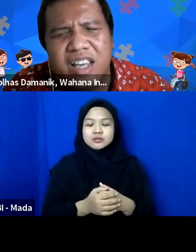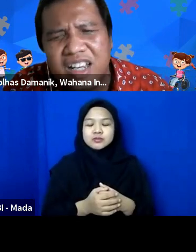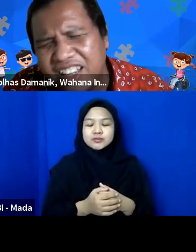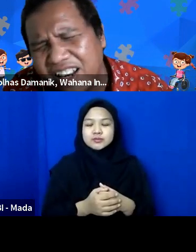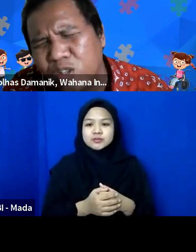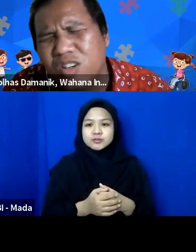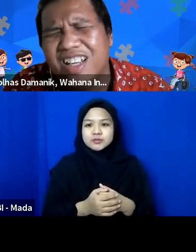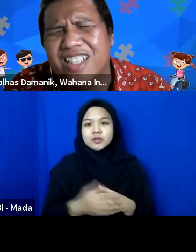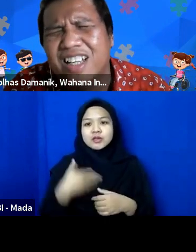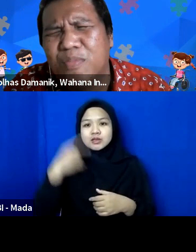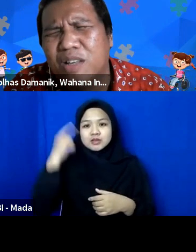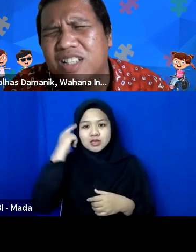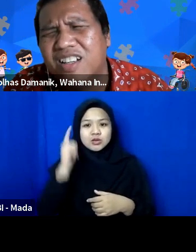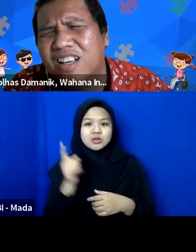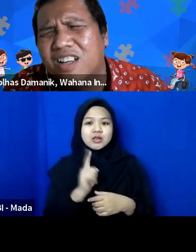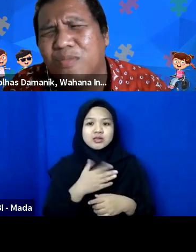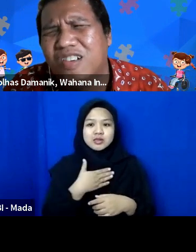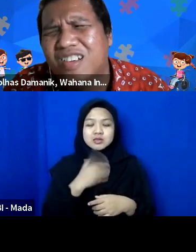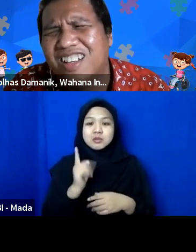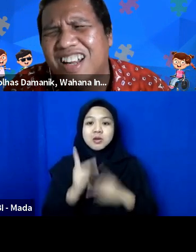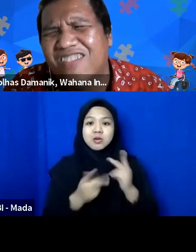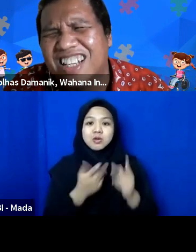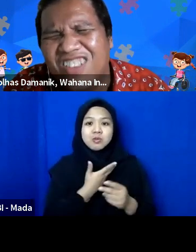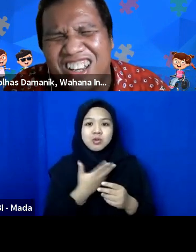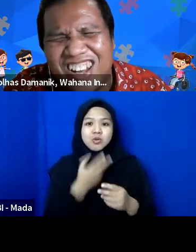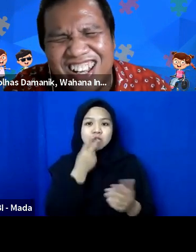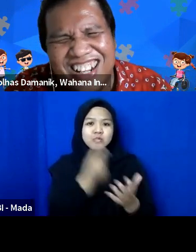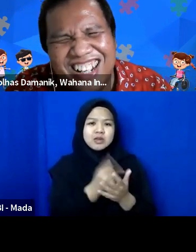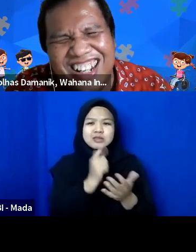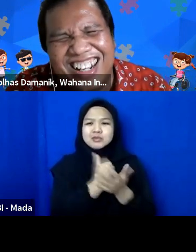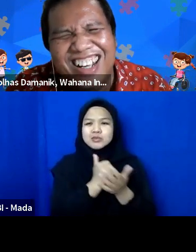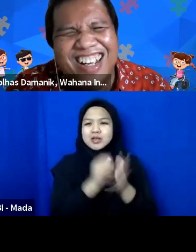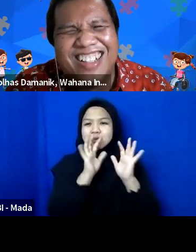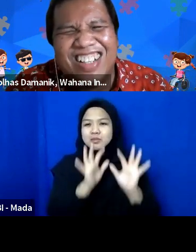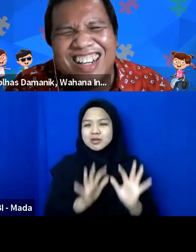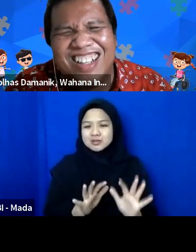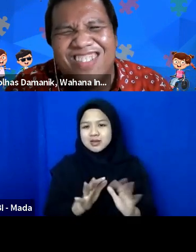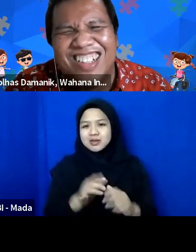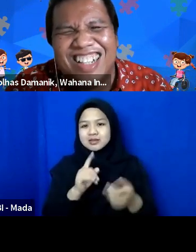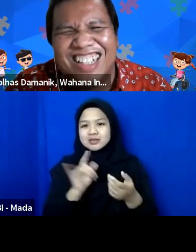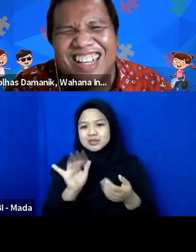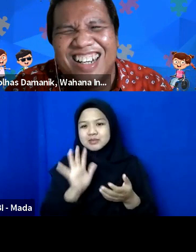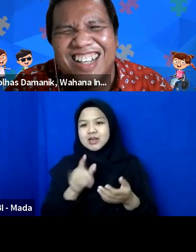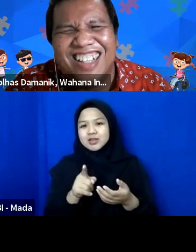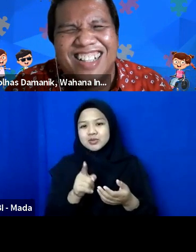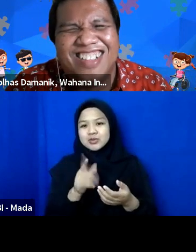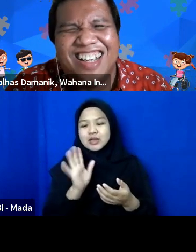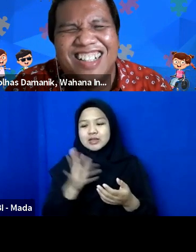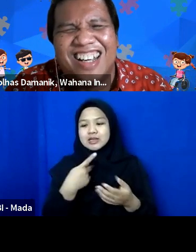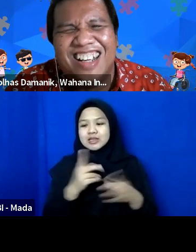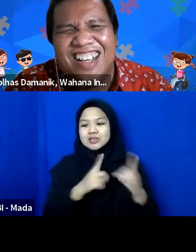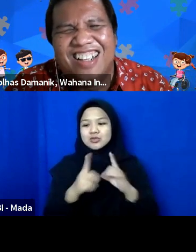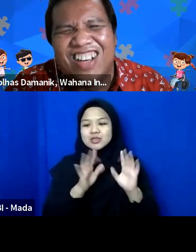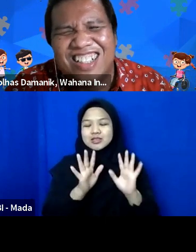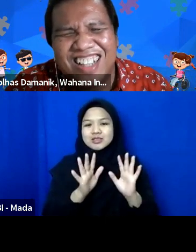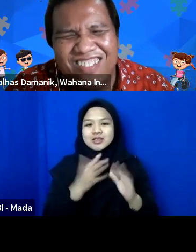ya Saya kira itu dari saya teman-teman soalnya kalau mau rekomendasi banyak banget Hai sementara gitu Mas unit Saya kira Nanti kita diskusi